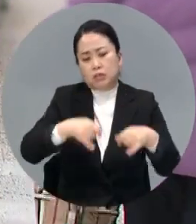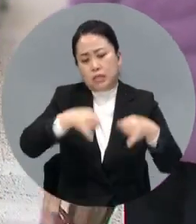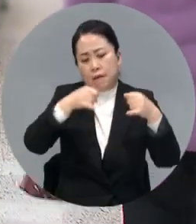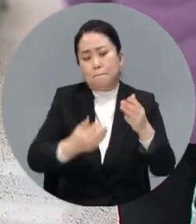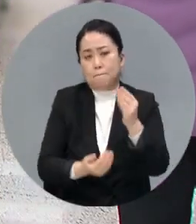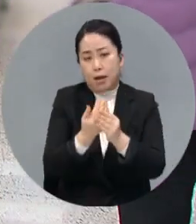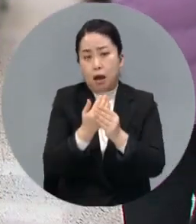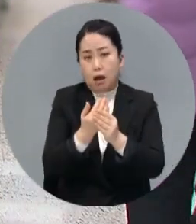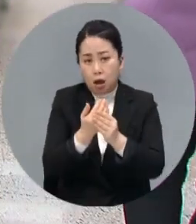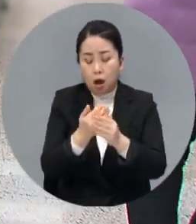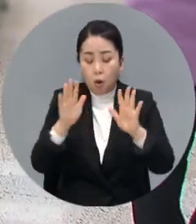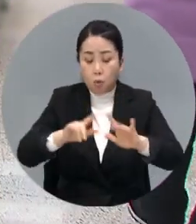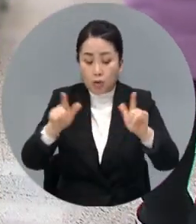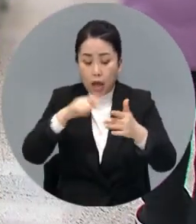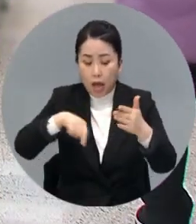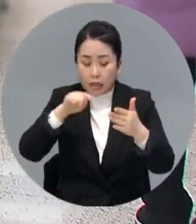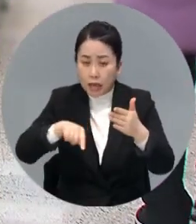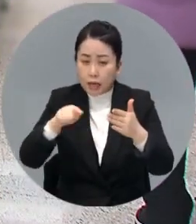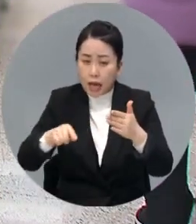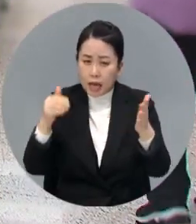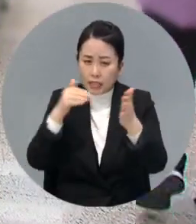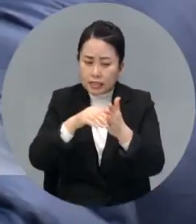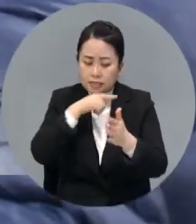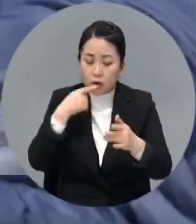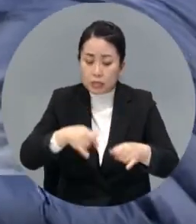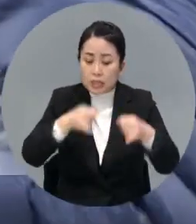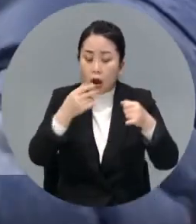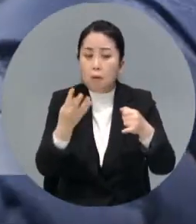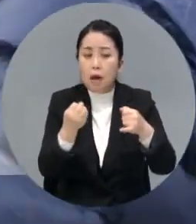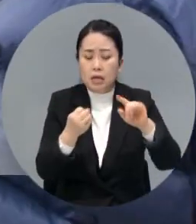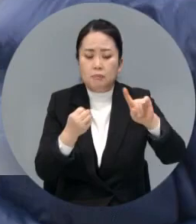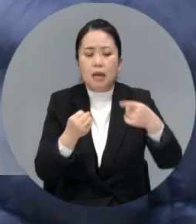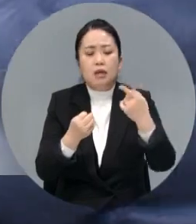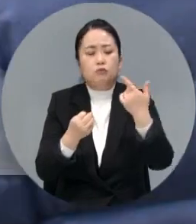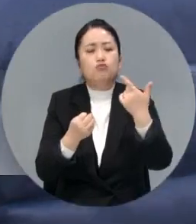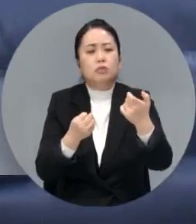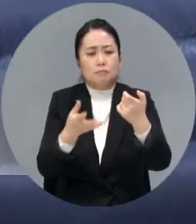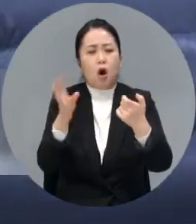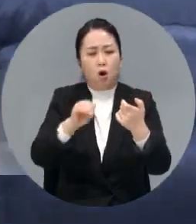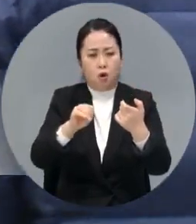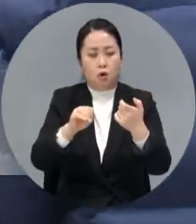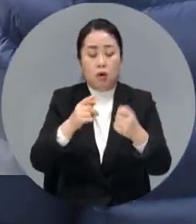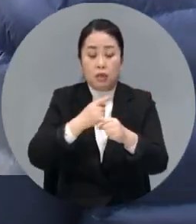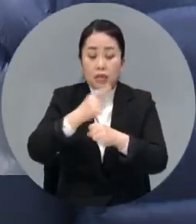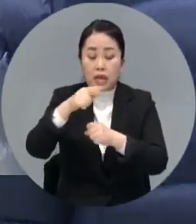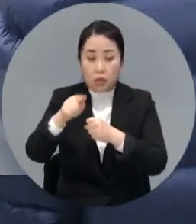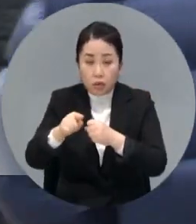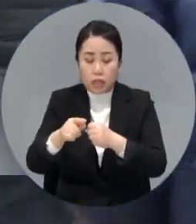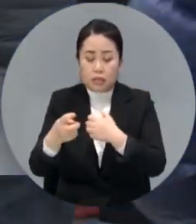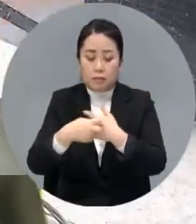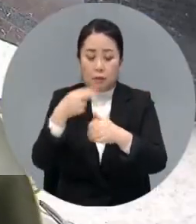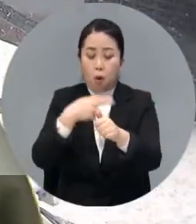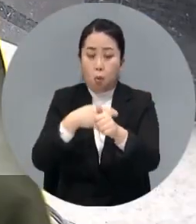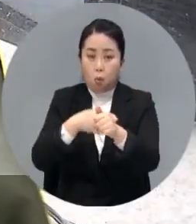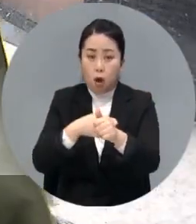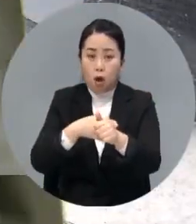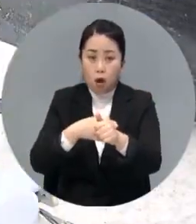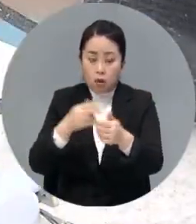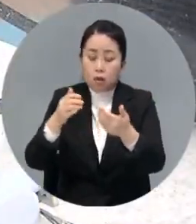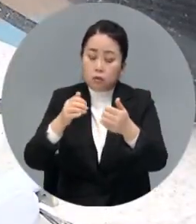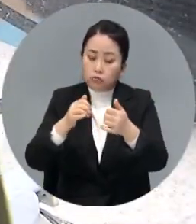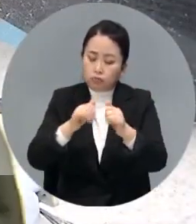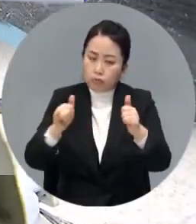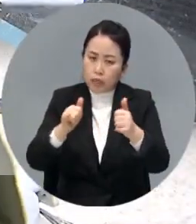예상되는 적자 규모만 최대 160억 원입니다. 내년 상반기 전문의 채용 정원이 9명인데 5명만 지원할